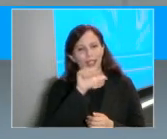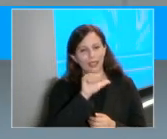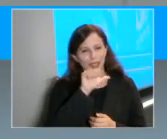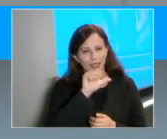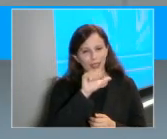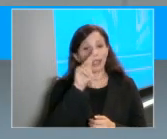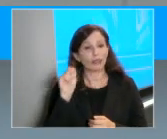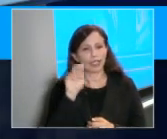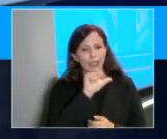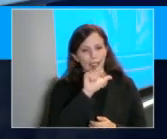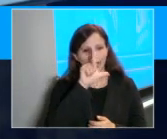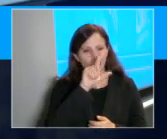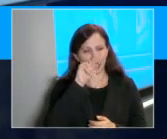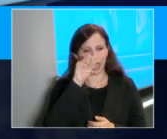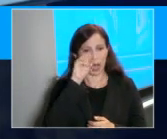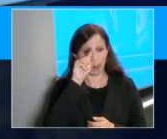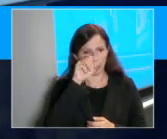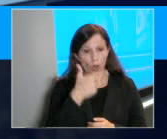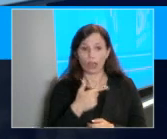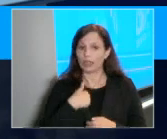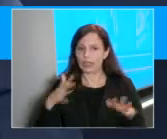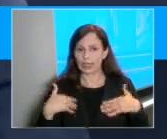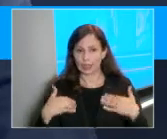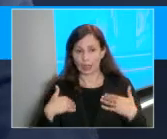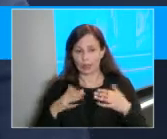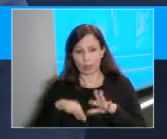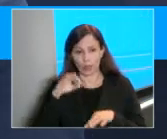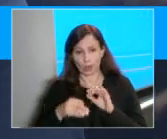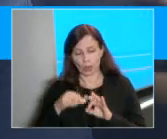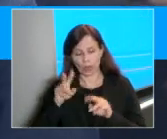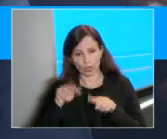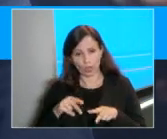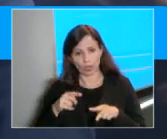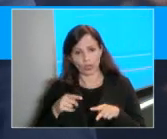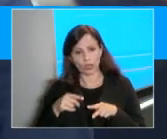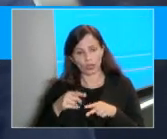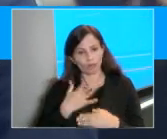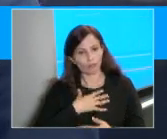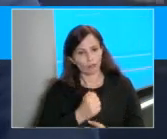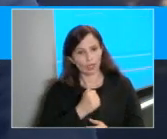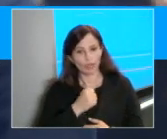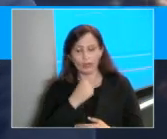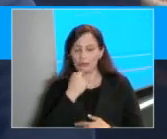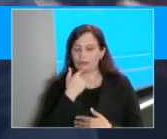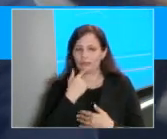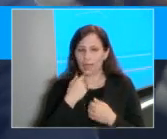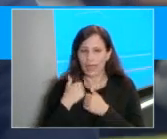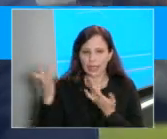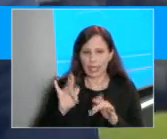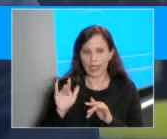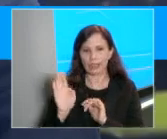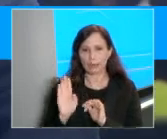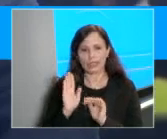שמח שיש פריימריז בליכוד, כי אנחנו נמצאים בעידן כל כך מוזר, שעצם זה שיש מישהו בליכוד שמעז בכלל לקרוא תיגר על נתניהו, זה כבר